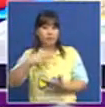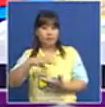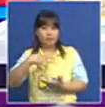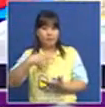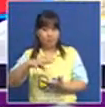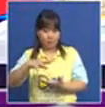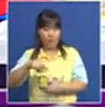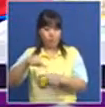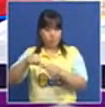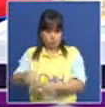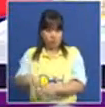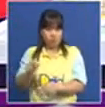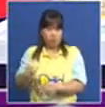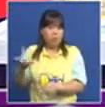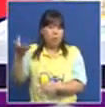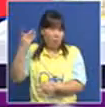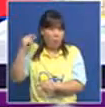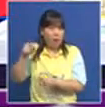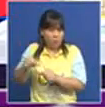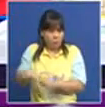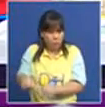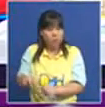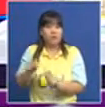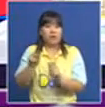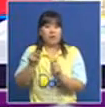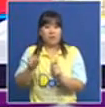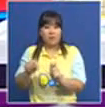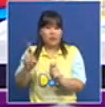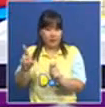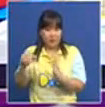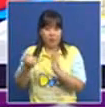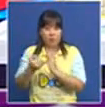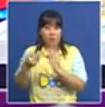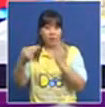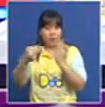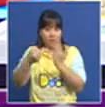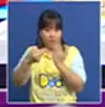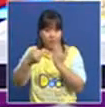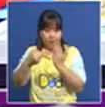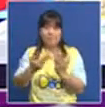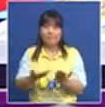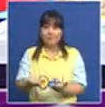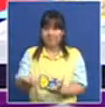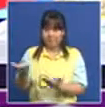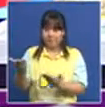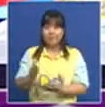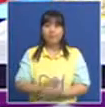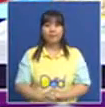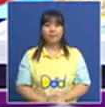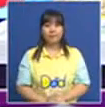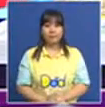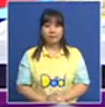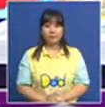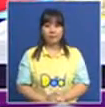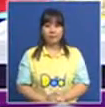ที่ไปปักหลักกันตั้งแต่เมื่อวานนี้นะคะที่อำเภอรัตนวาปีจังหวัดหนองคายเชิญคุณสุภัทราค่ะ